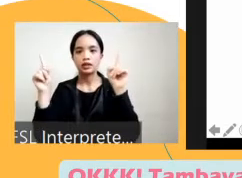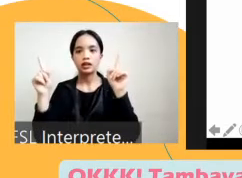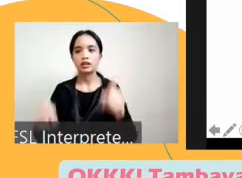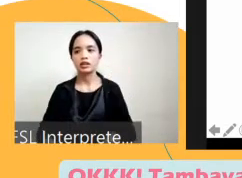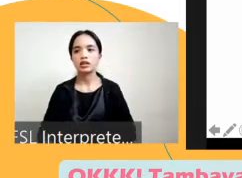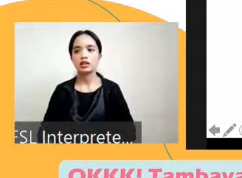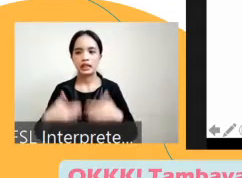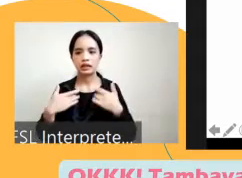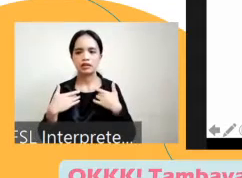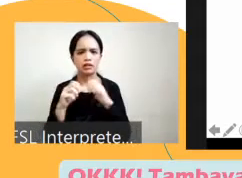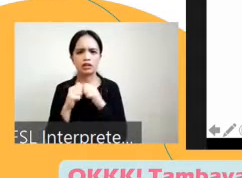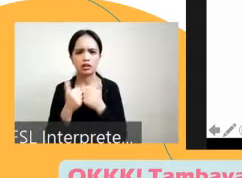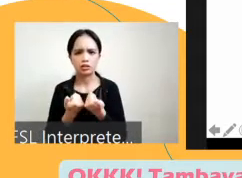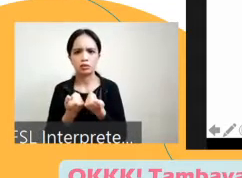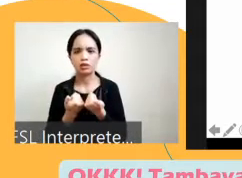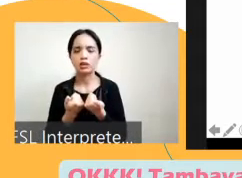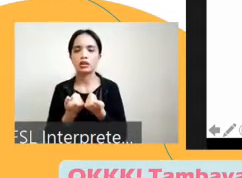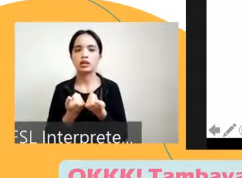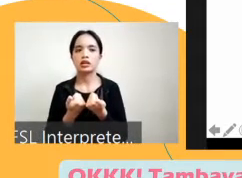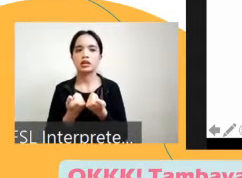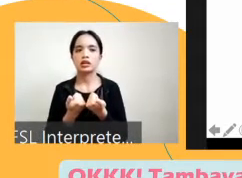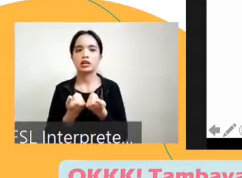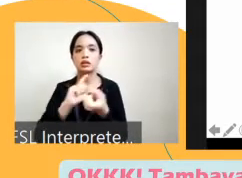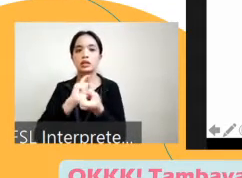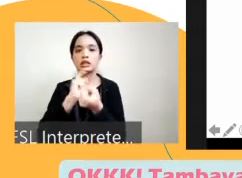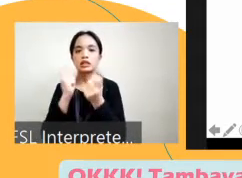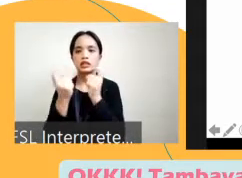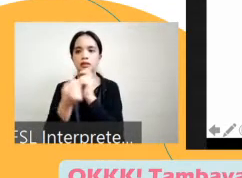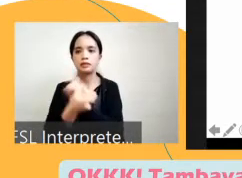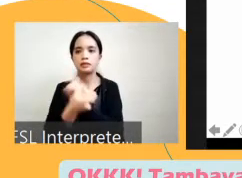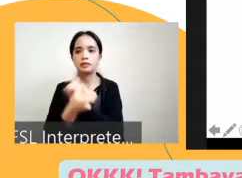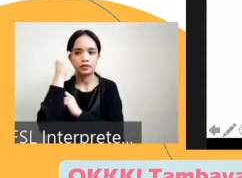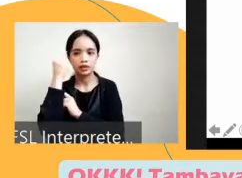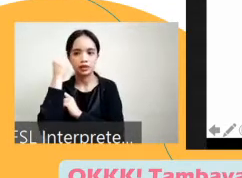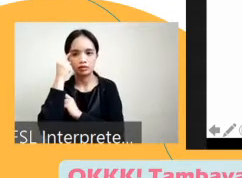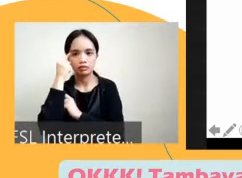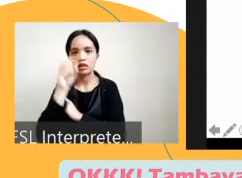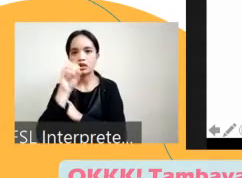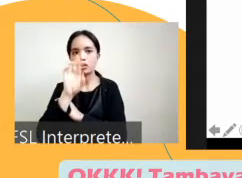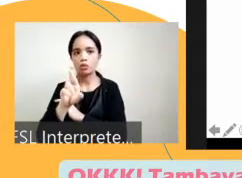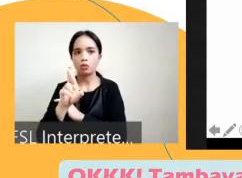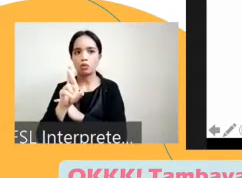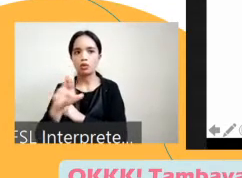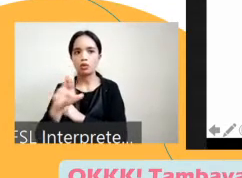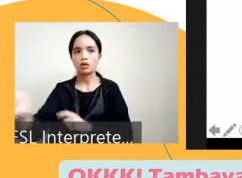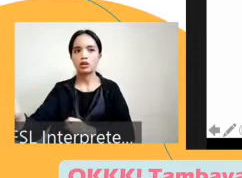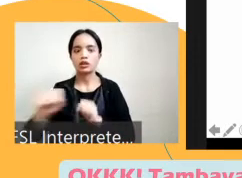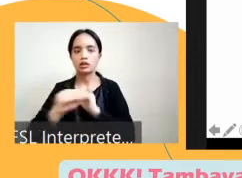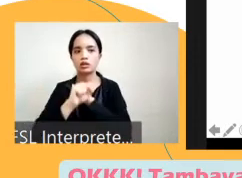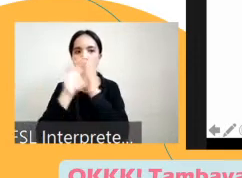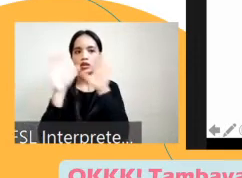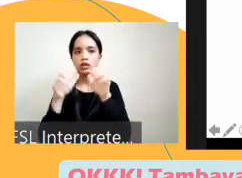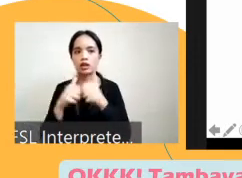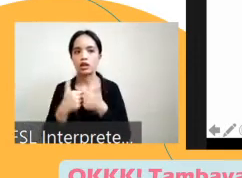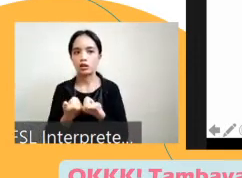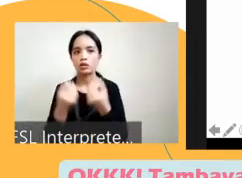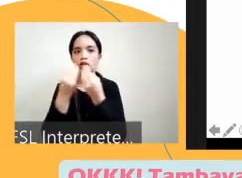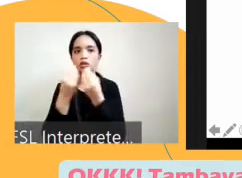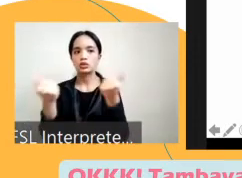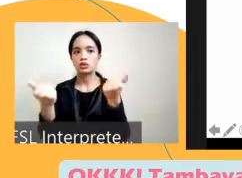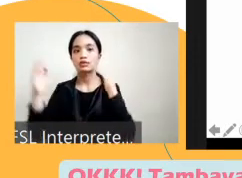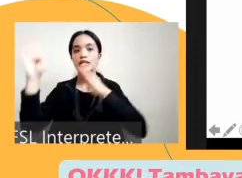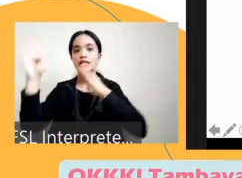sa pamamagitan ng pagbabago sa kaisipan o kamulatan bilang pagtugon sa